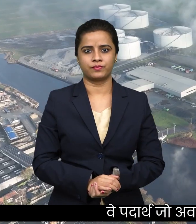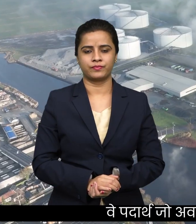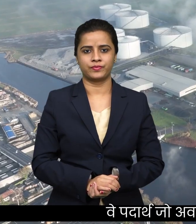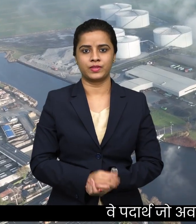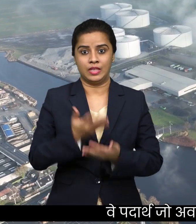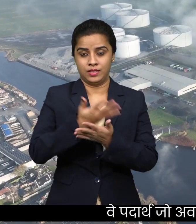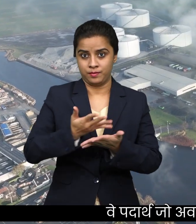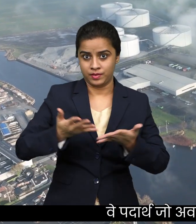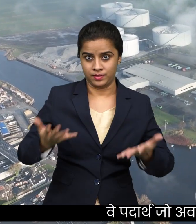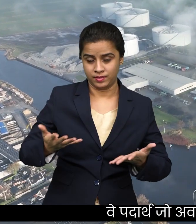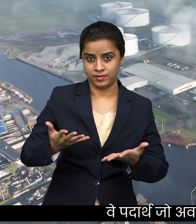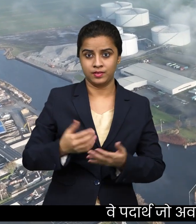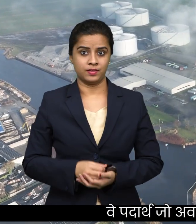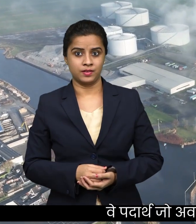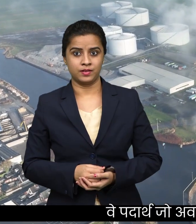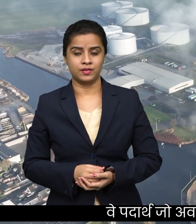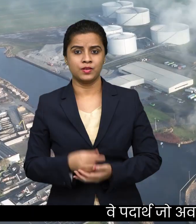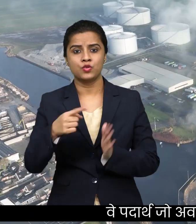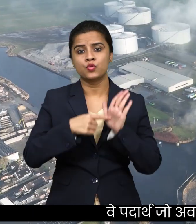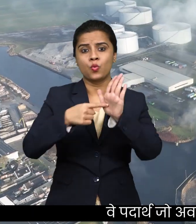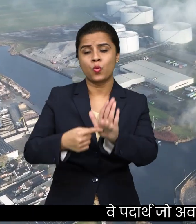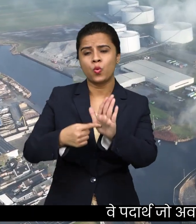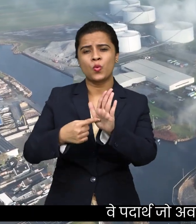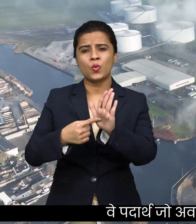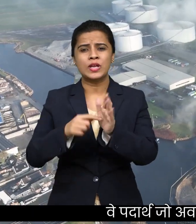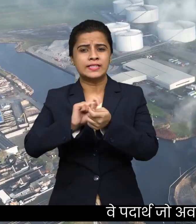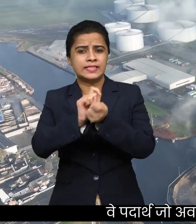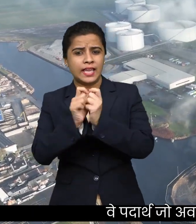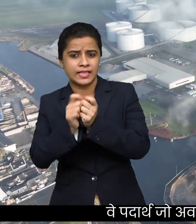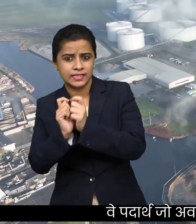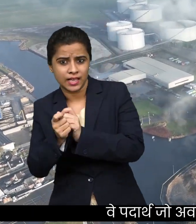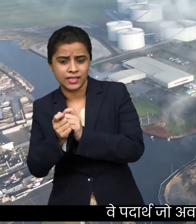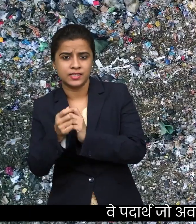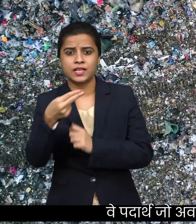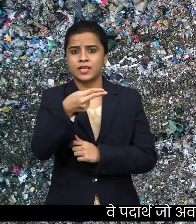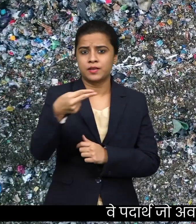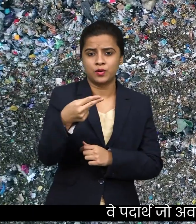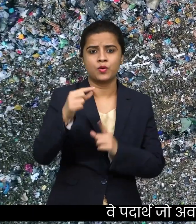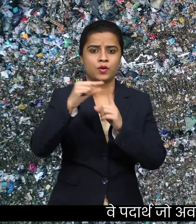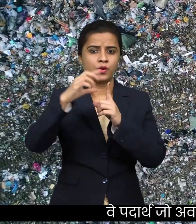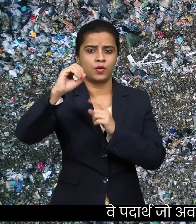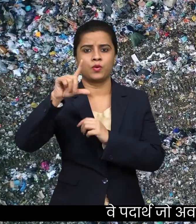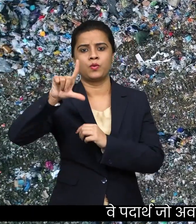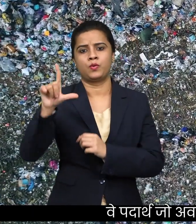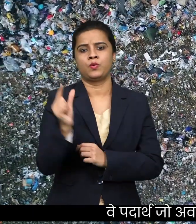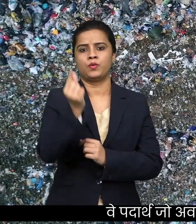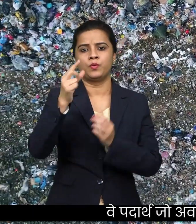वे पदार्थ जो अवांछनीय परिवर्तन लाते हैं, प्रदूषक कहलाते हैं।